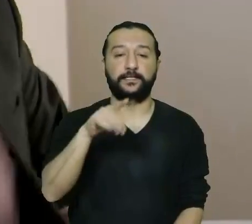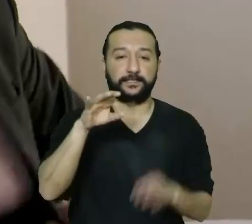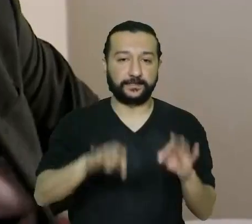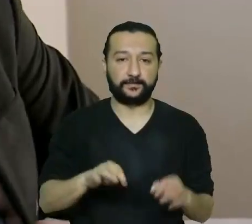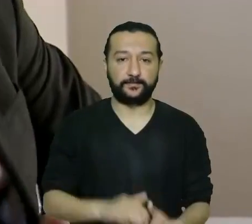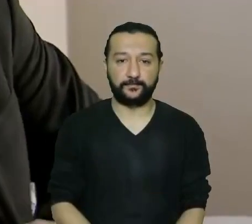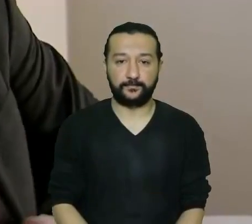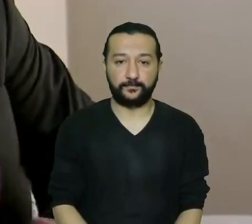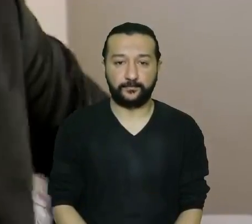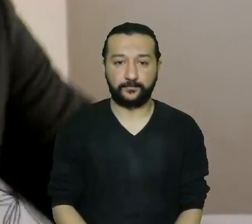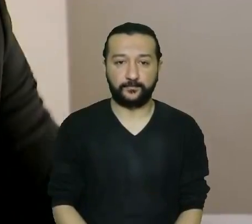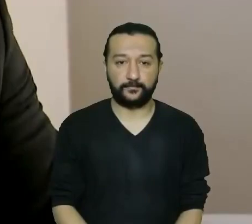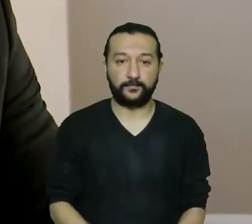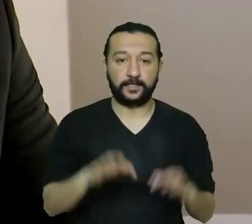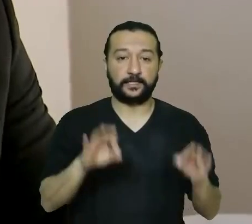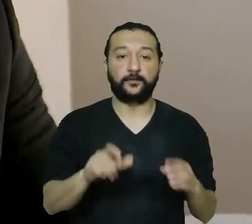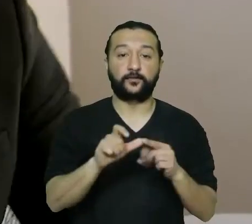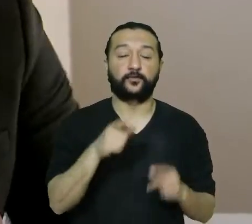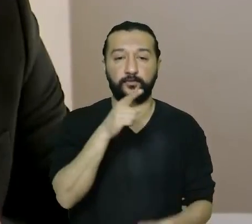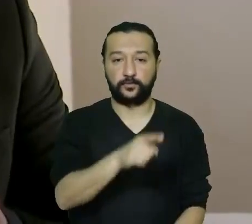Şimdi... Geri kalanı cebine attı. Şükrü.